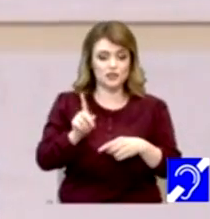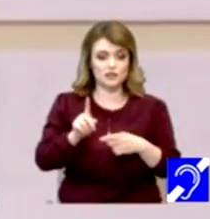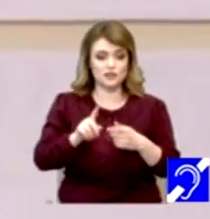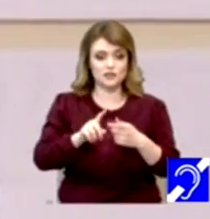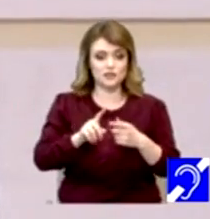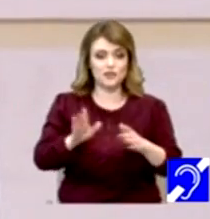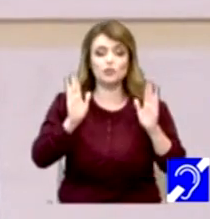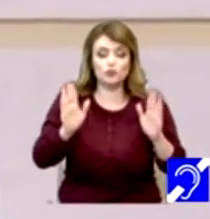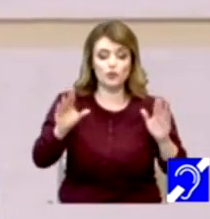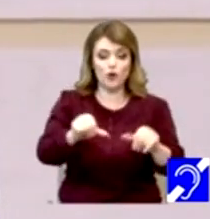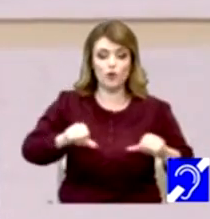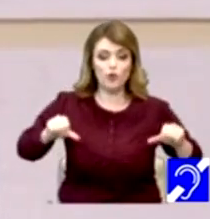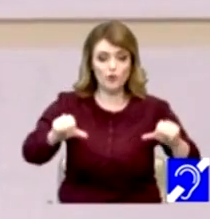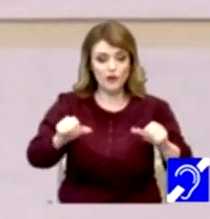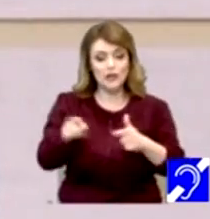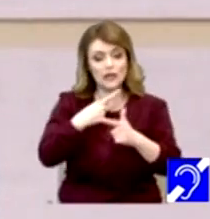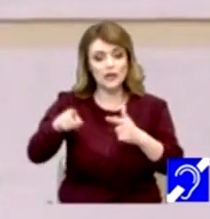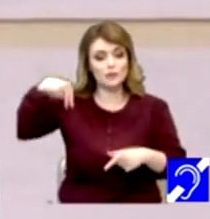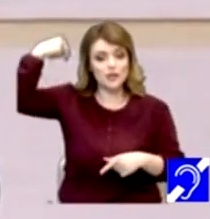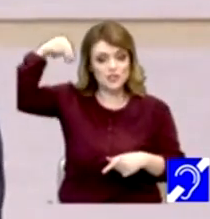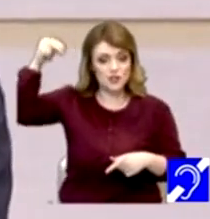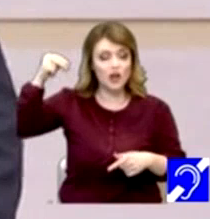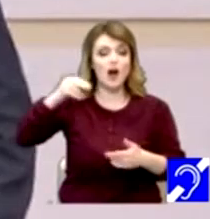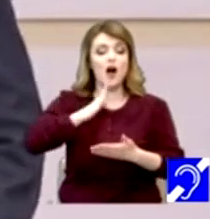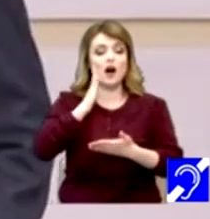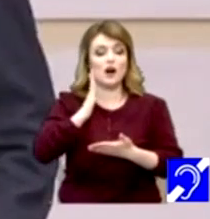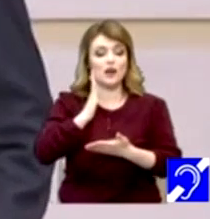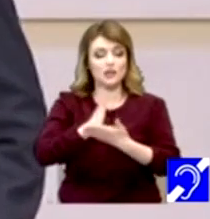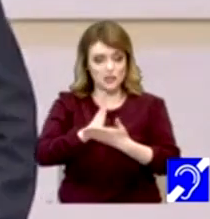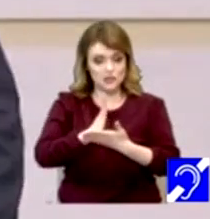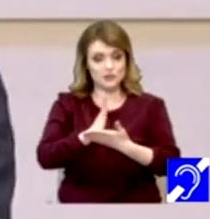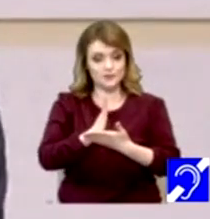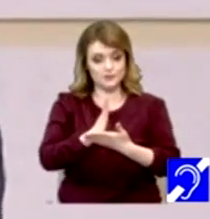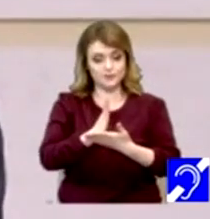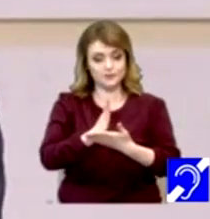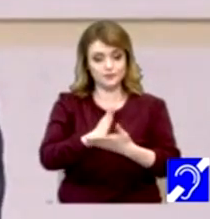că doar guvernul sau președintele este